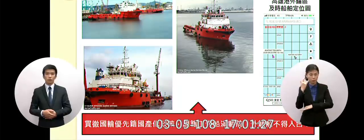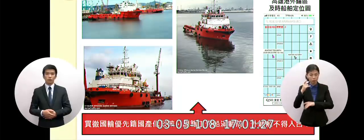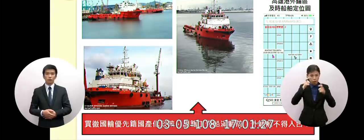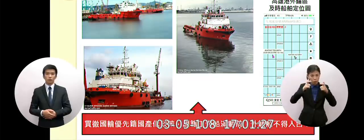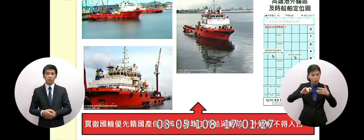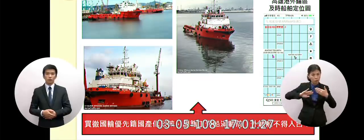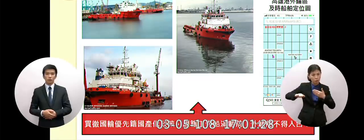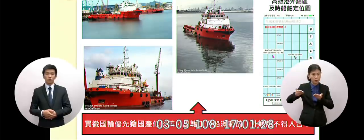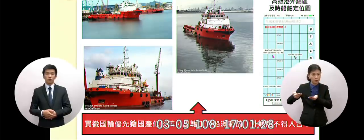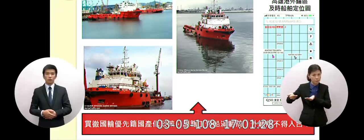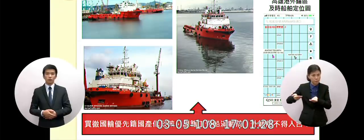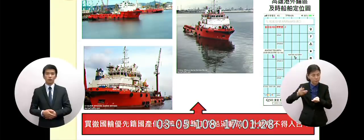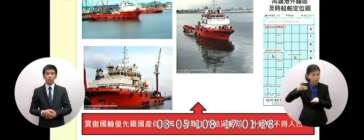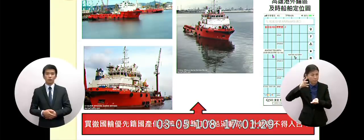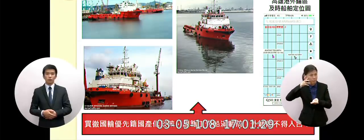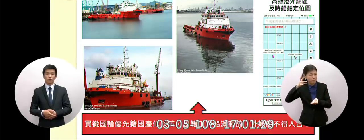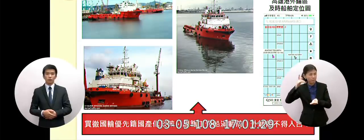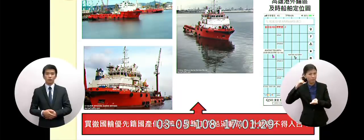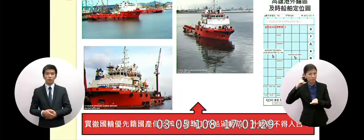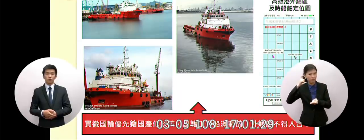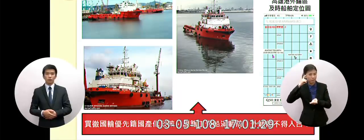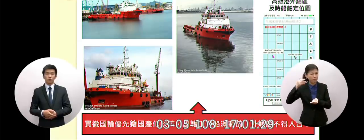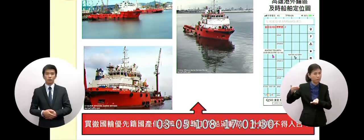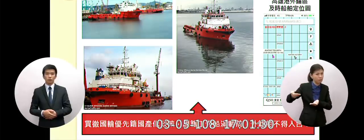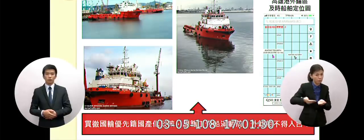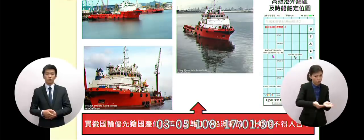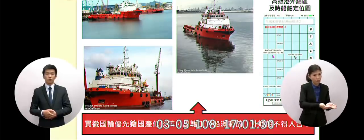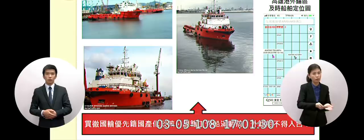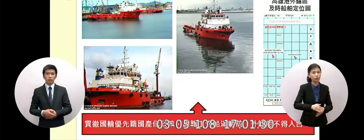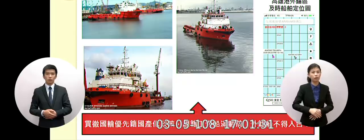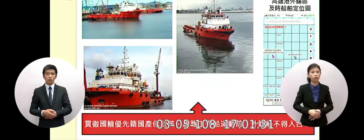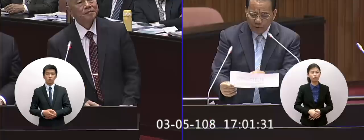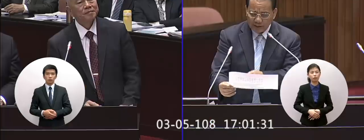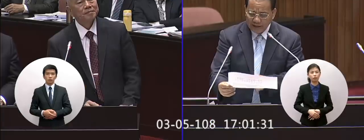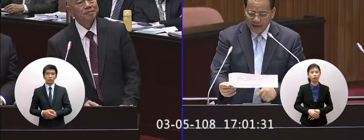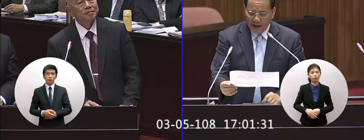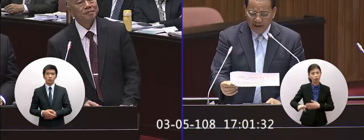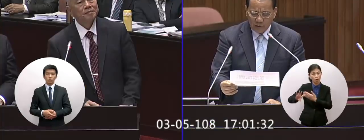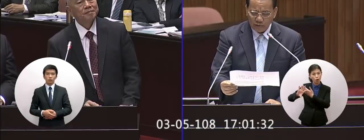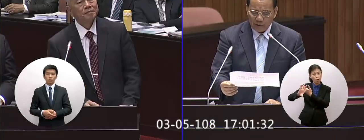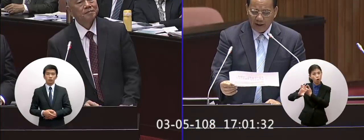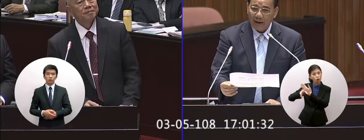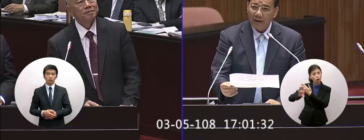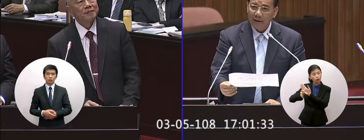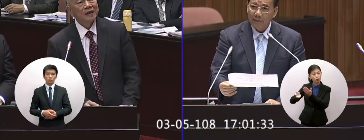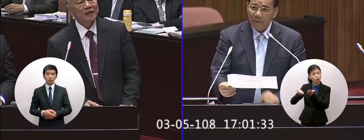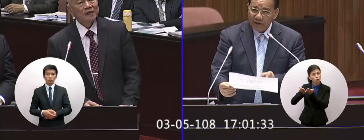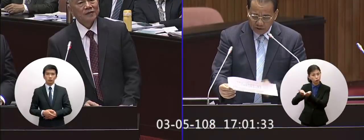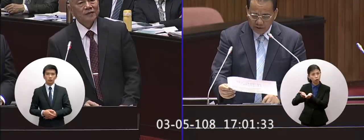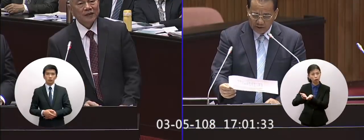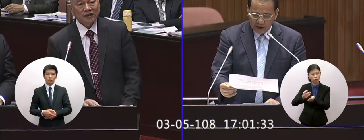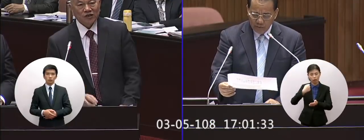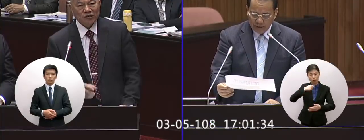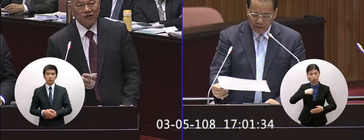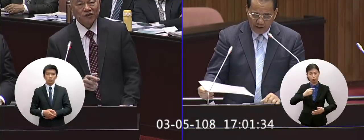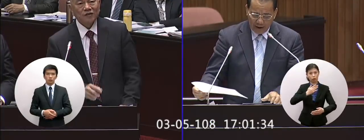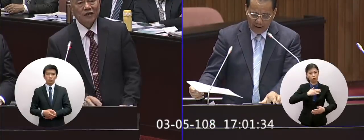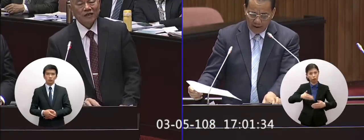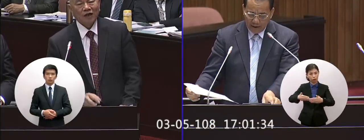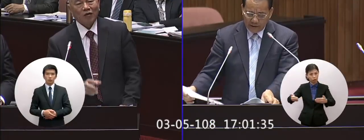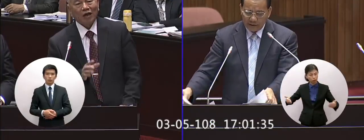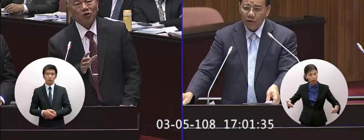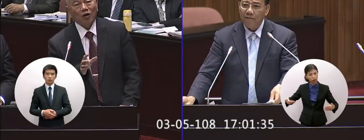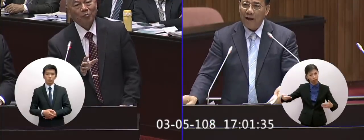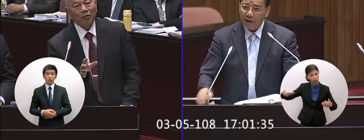了、但是临海是做领土，非国籍的工作船不得在临海内工作呢，不能执行商务合约